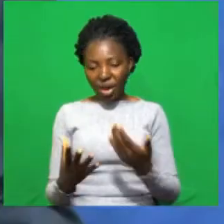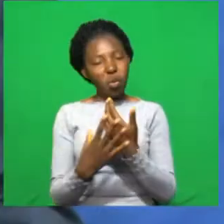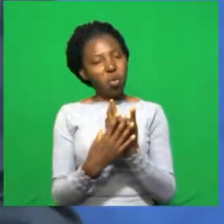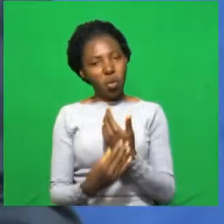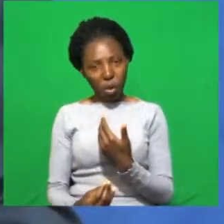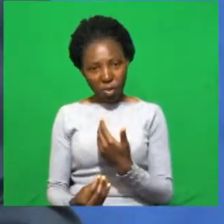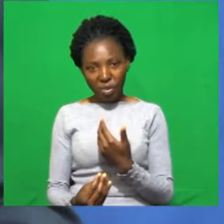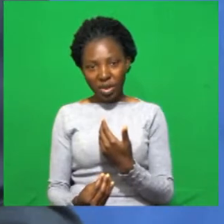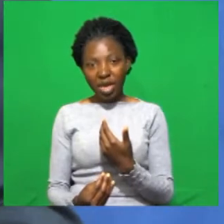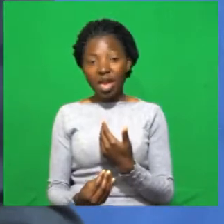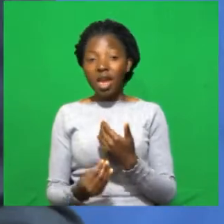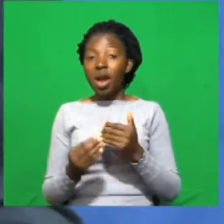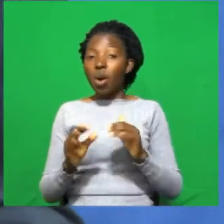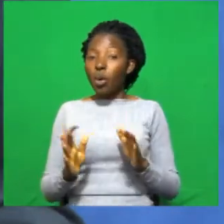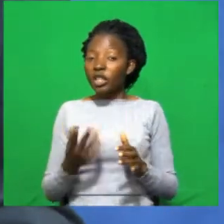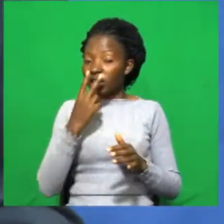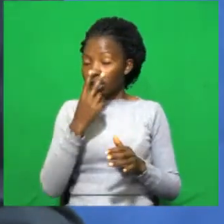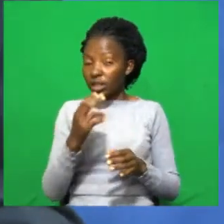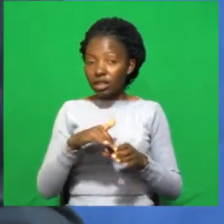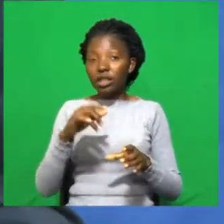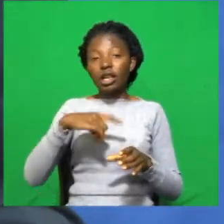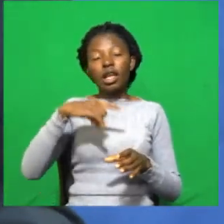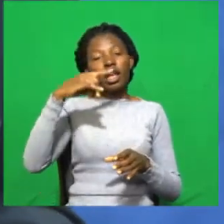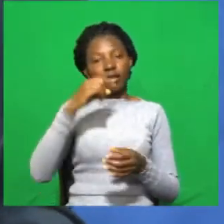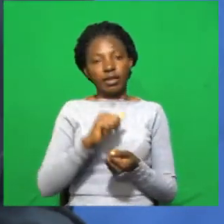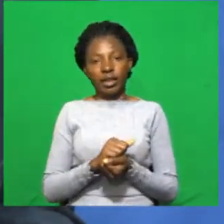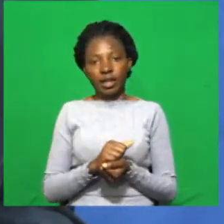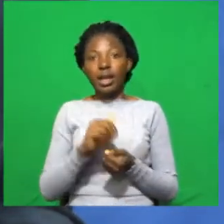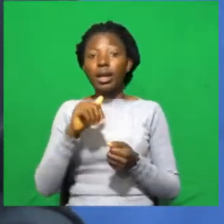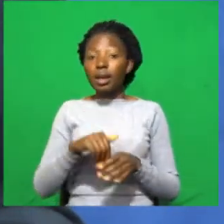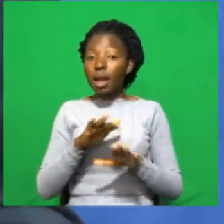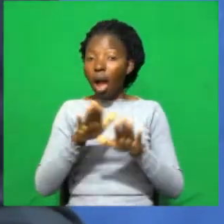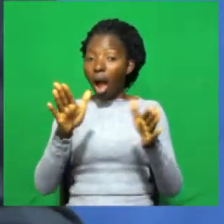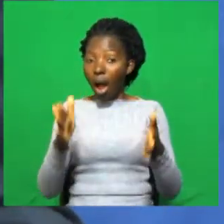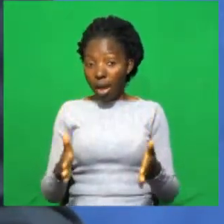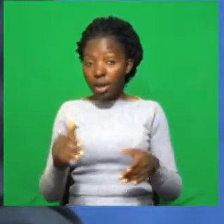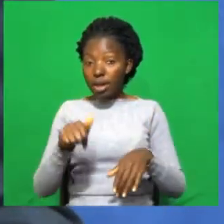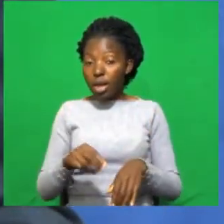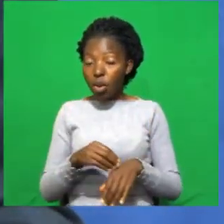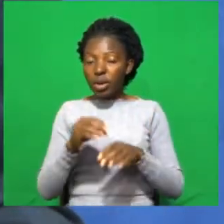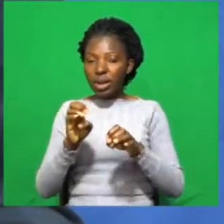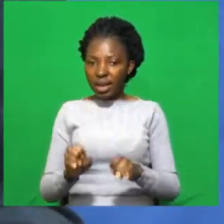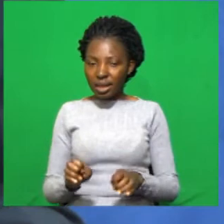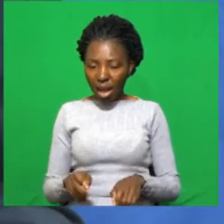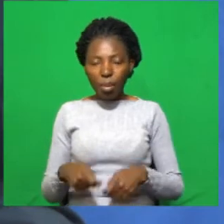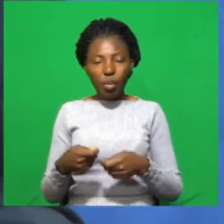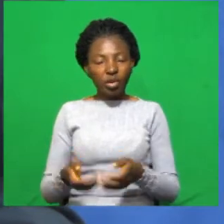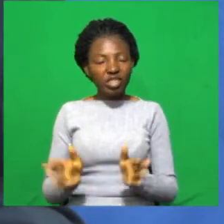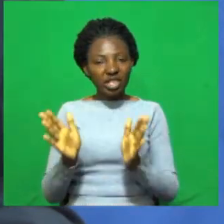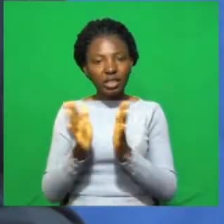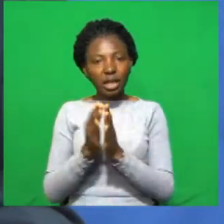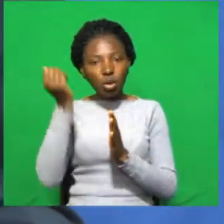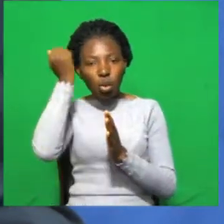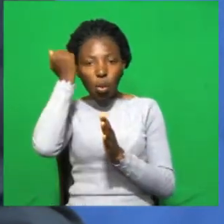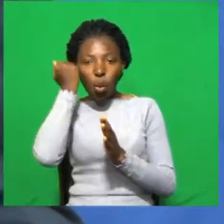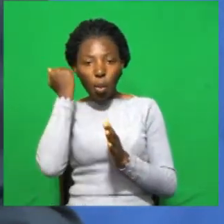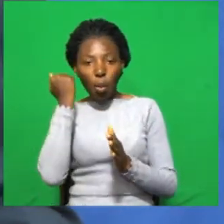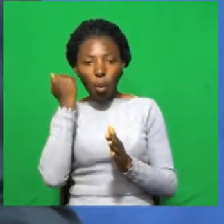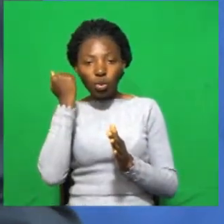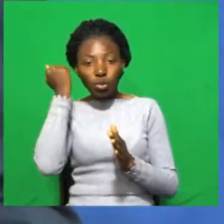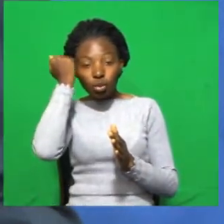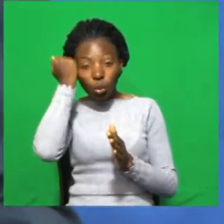aikopa oda yekudenga. Maareka epano pasi ndo maakaisa mahwendefa emutemo